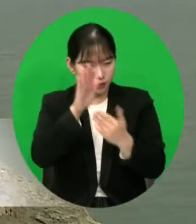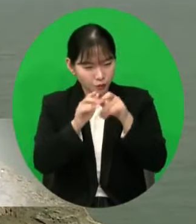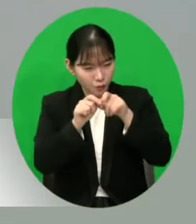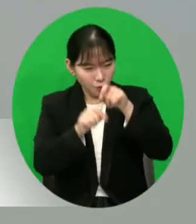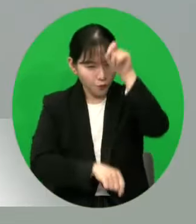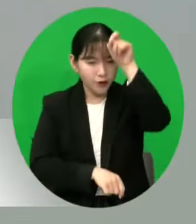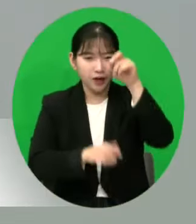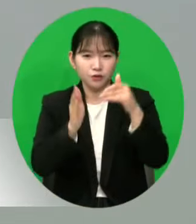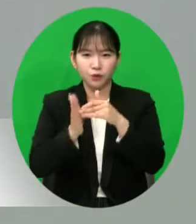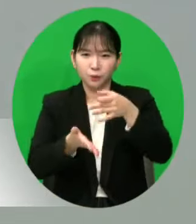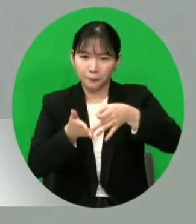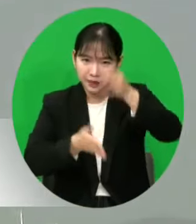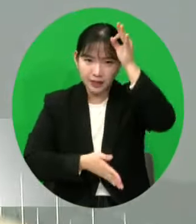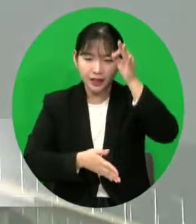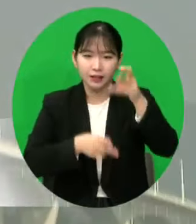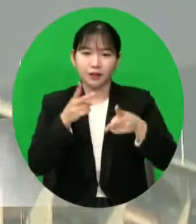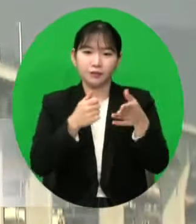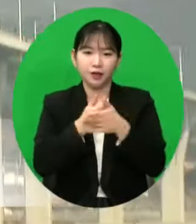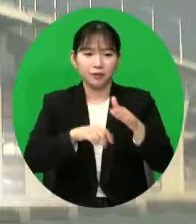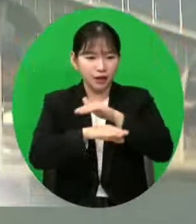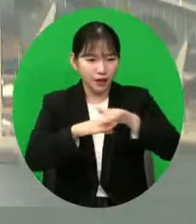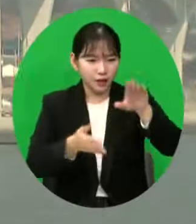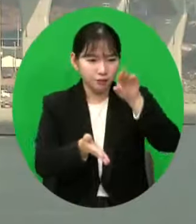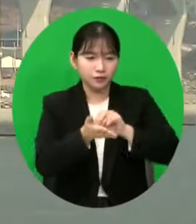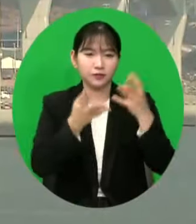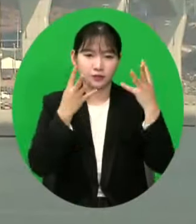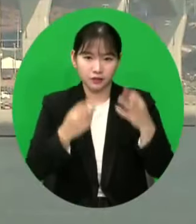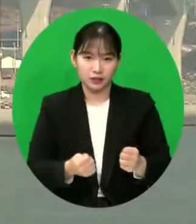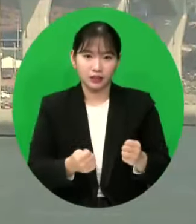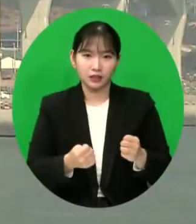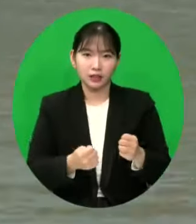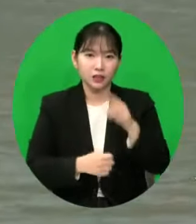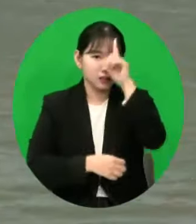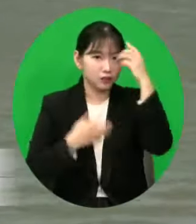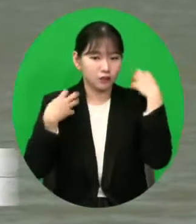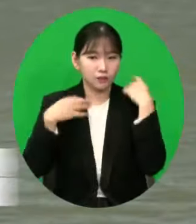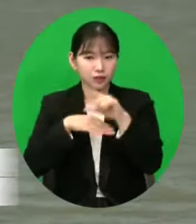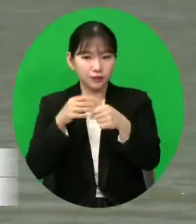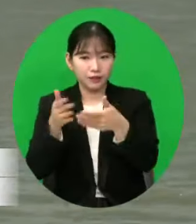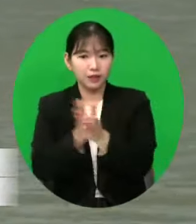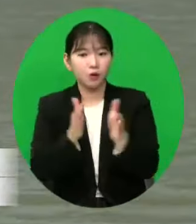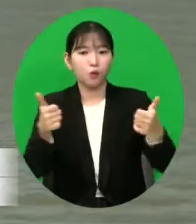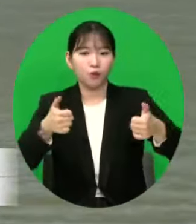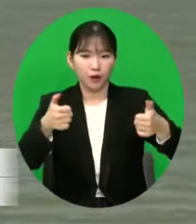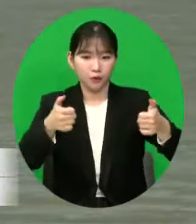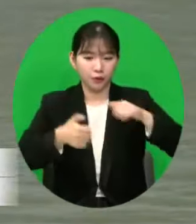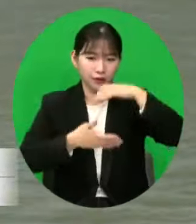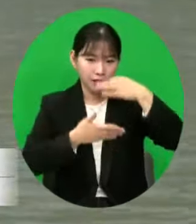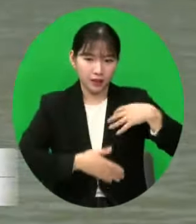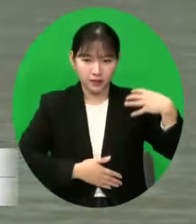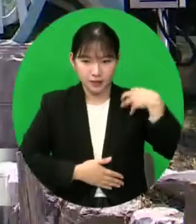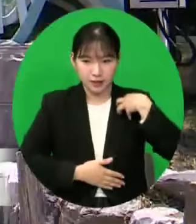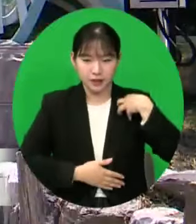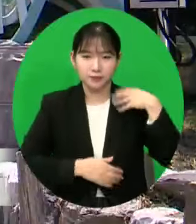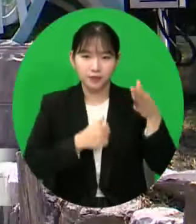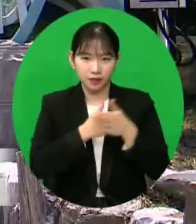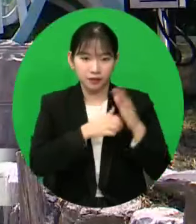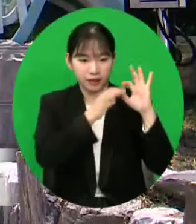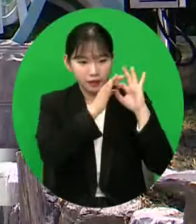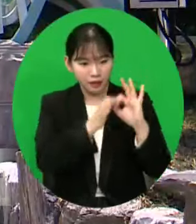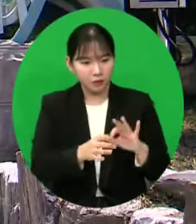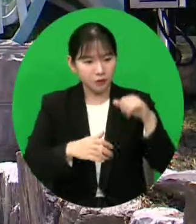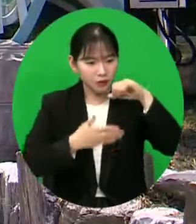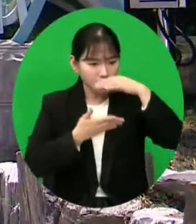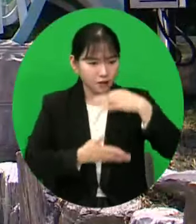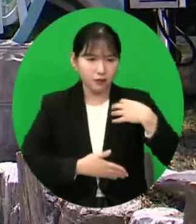사업인 만큼 해결해야 할 과제도 산적해 있습니다. 정부와 지자체가 50대 50으로 예산을 부담하는 만큼 지속적인